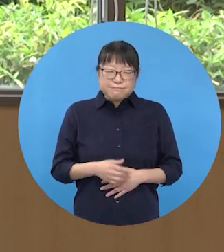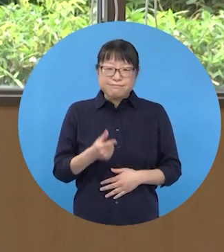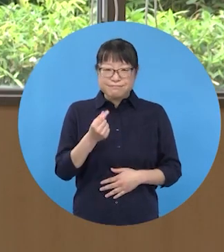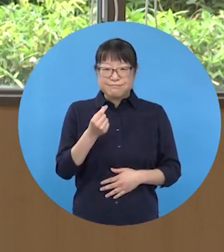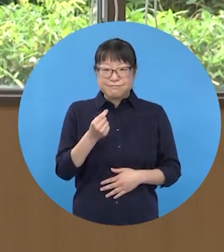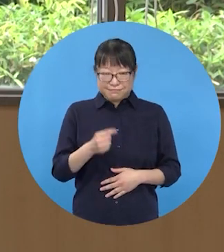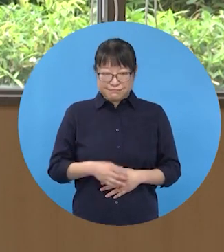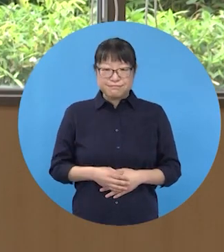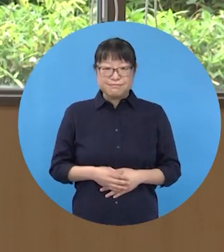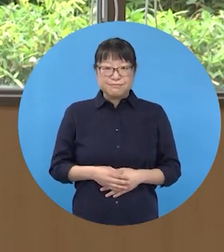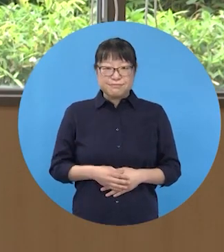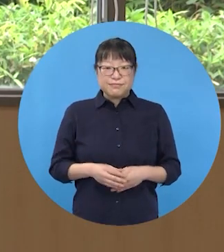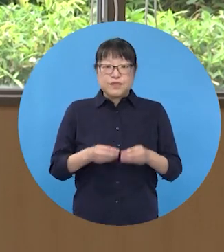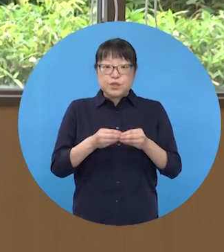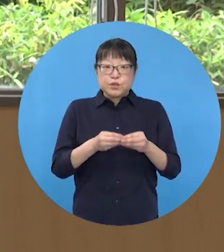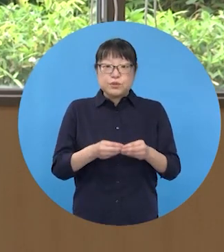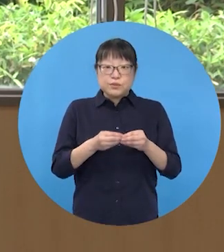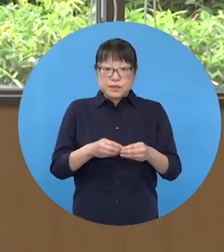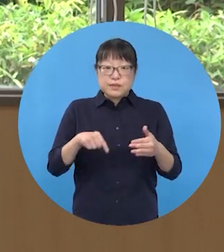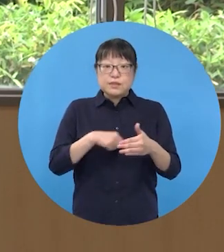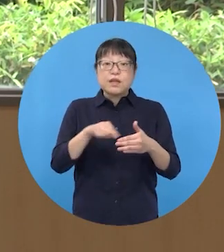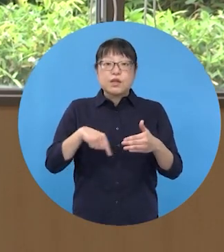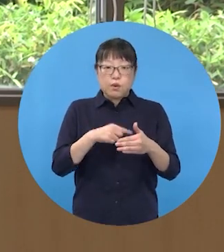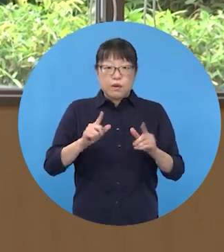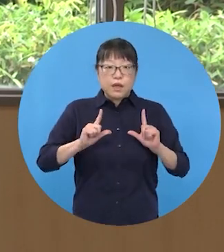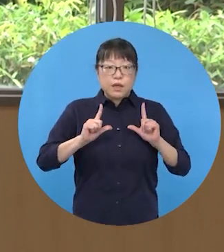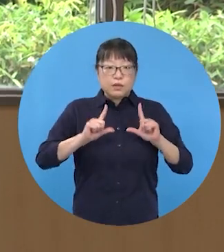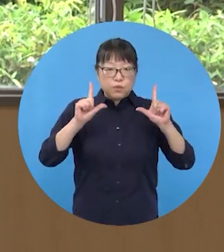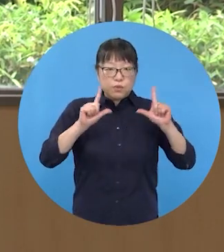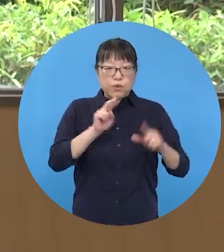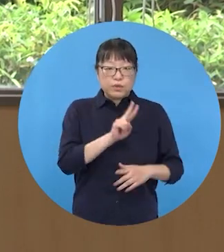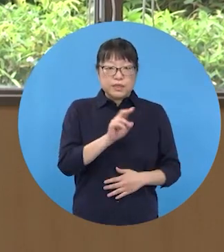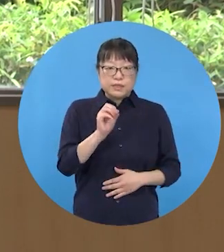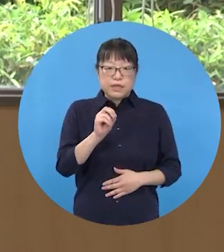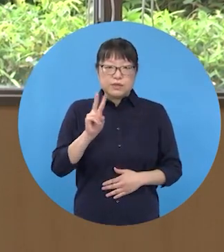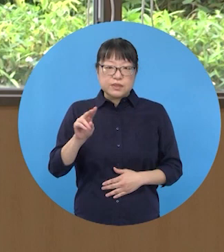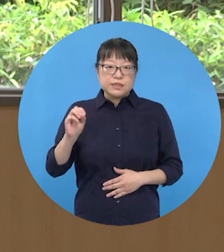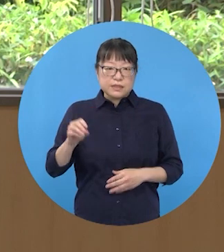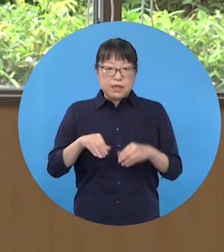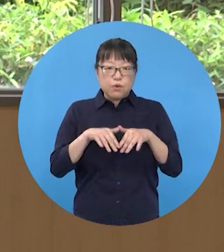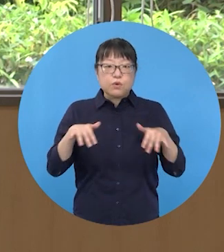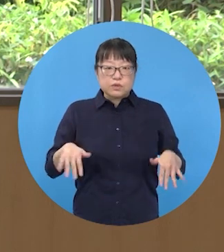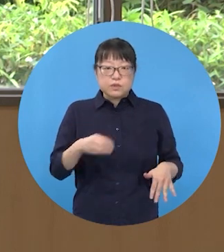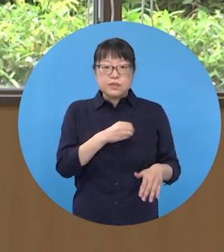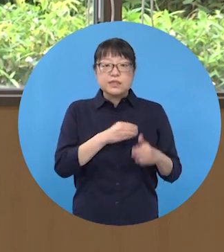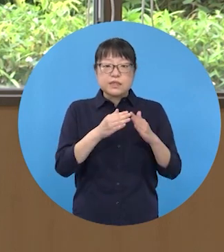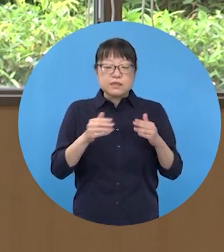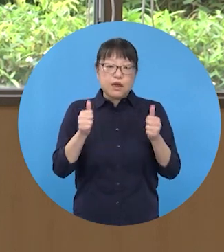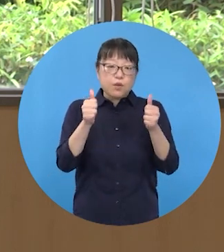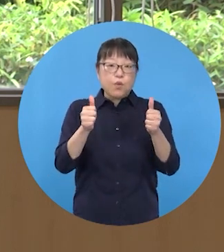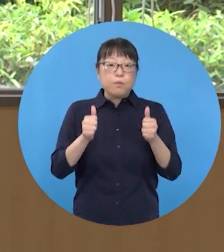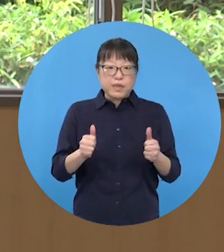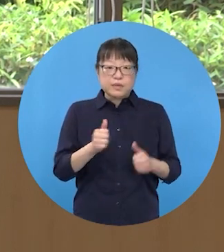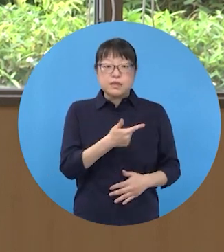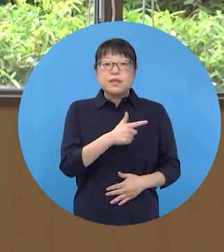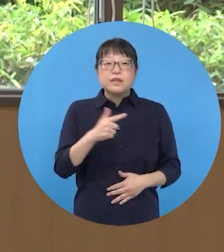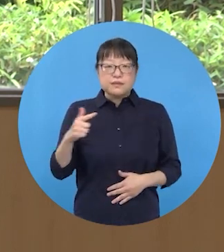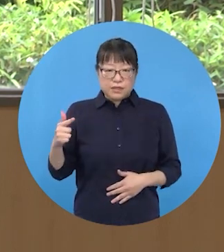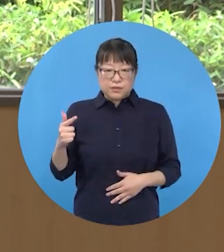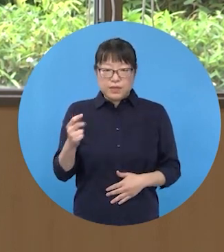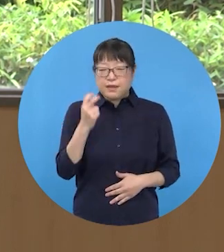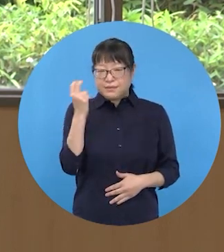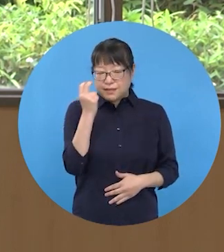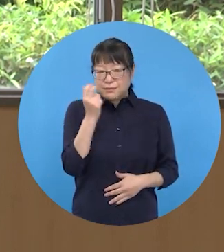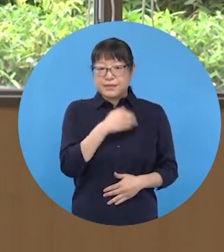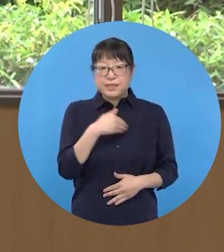はい、そうなります。交通規制の詳しい内容は東京2020組織委員会のホームページや専用の問い合わせ窓口を